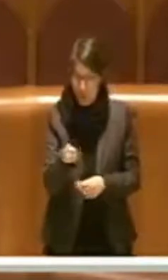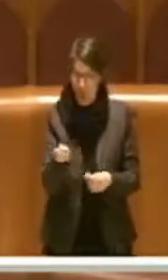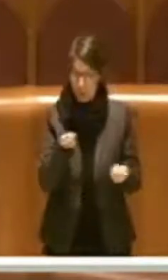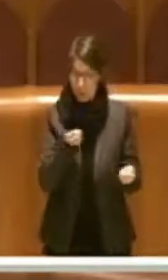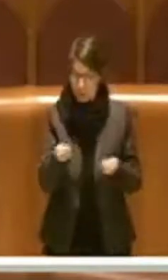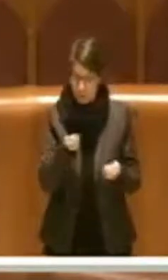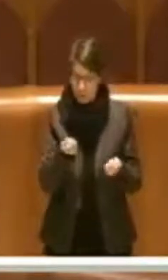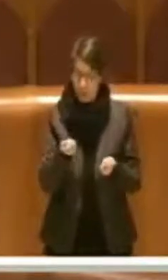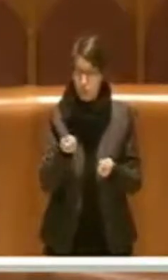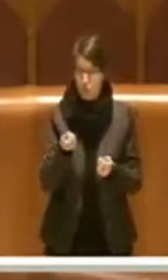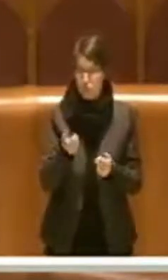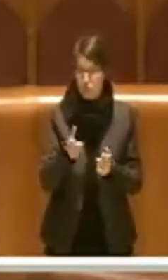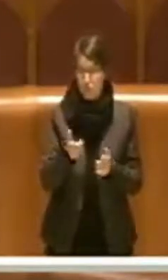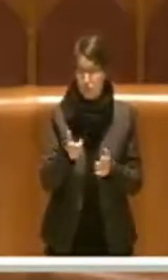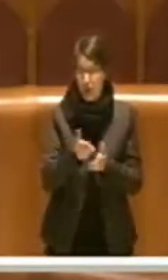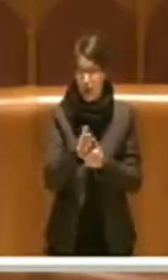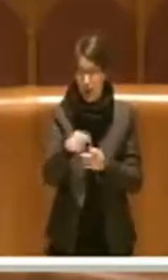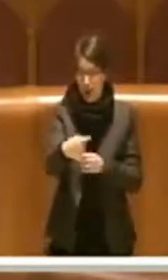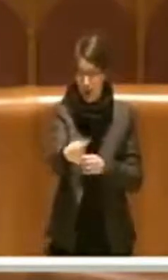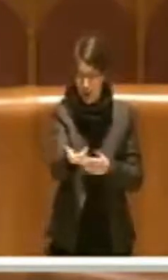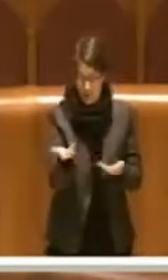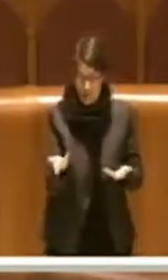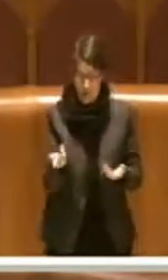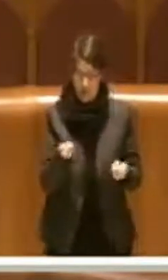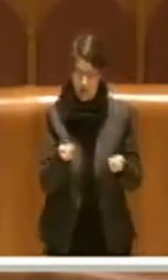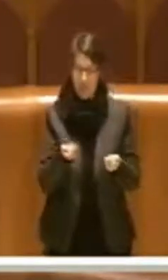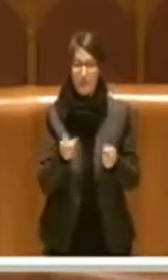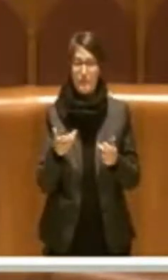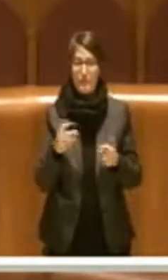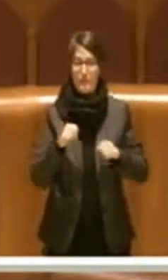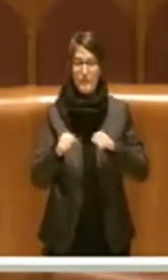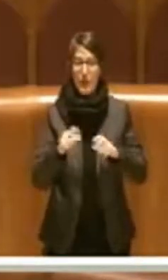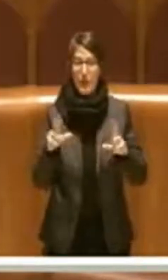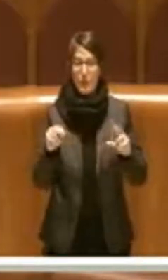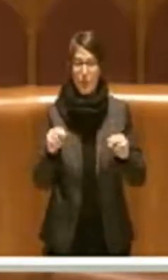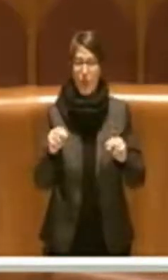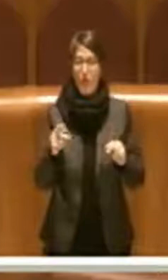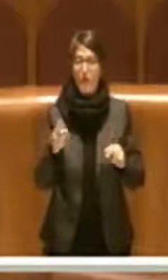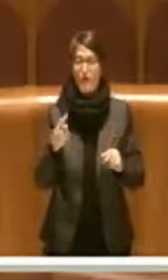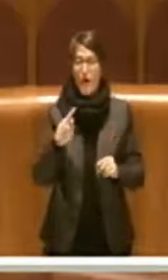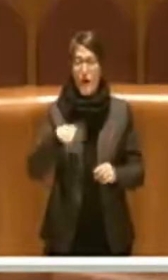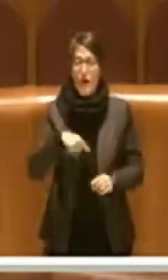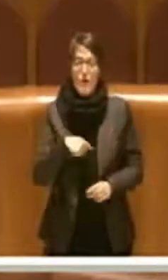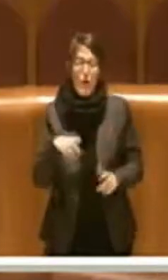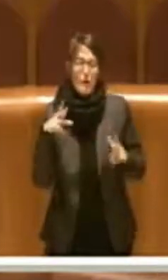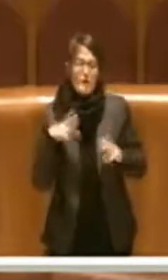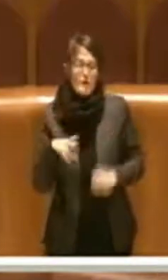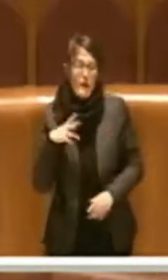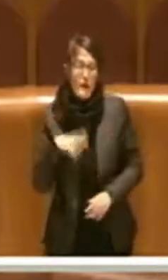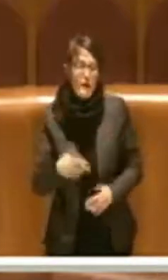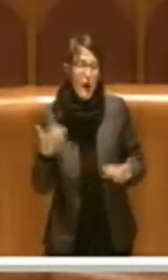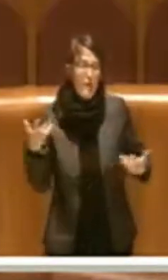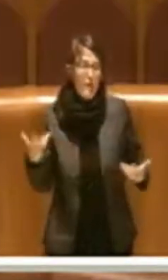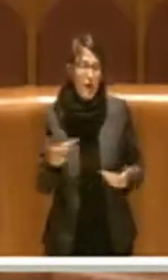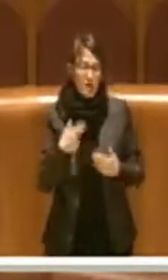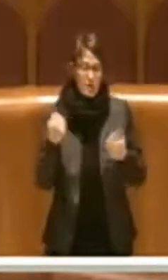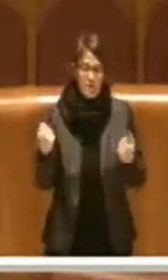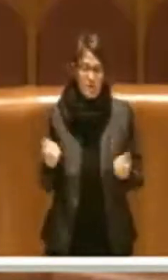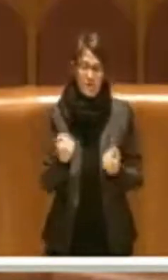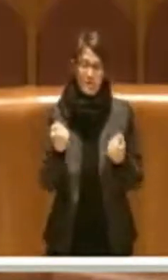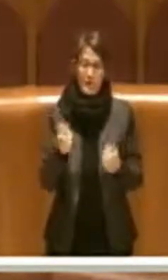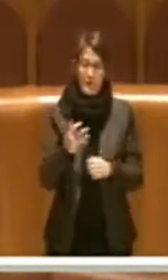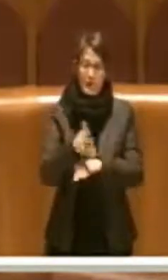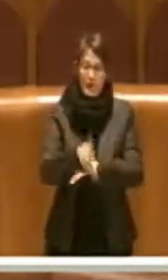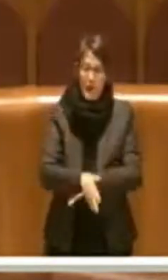nei prossimi anni, sperando che, come abbiamo fatto noi, l'azione sia un'azione di